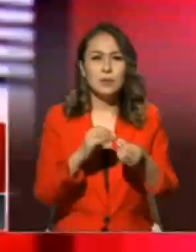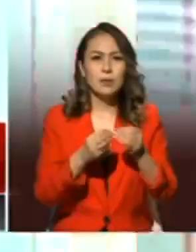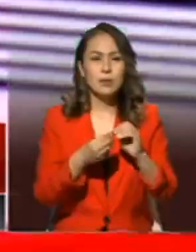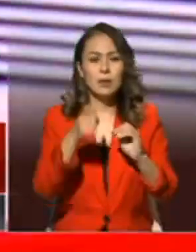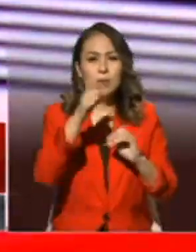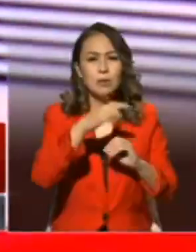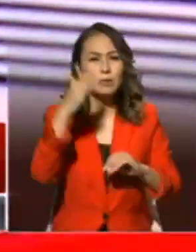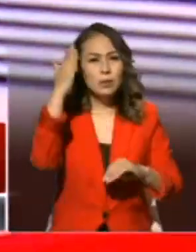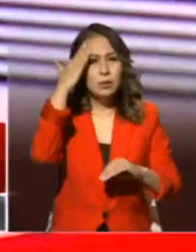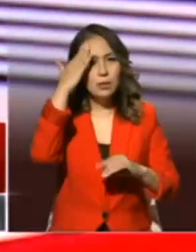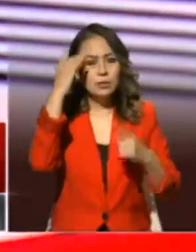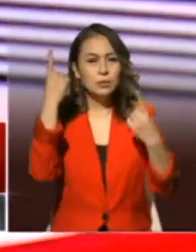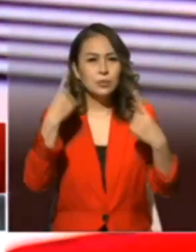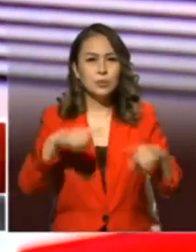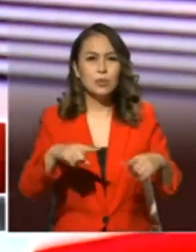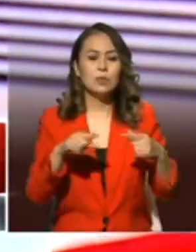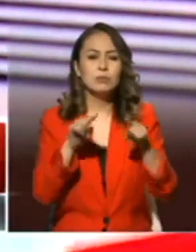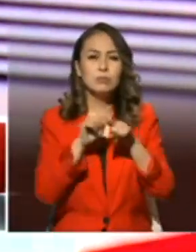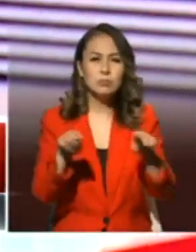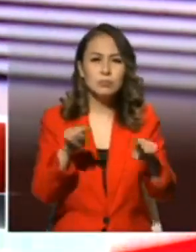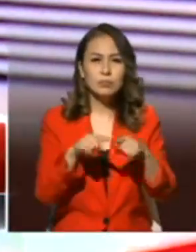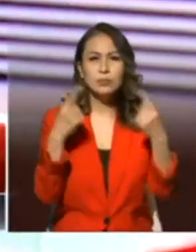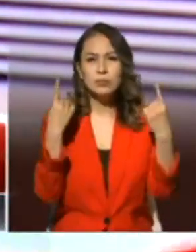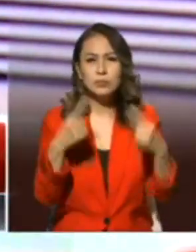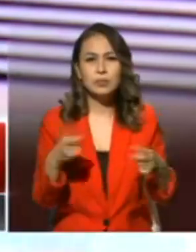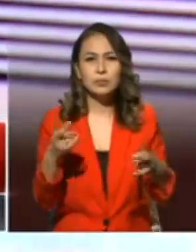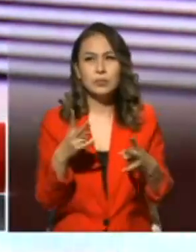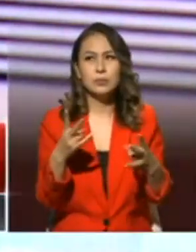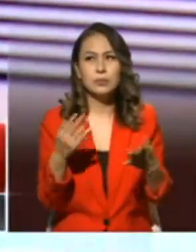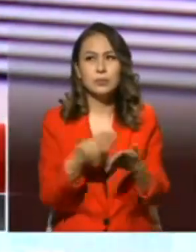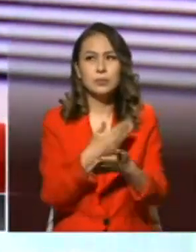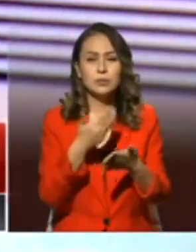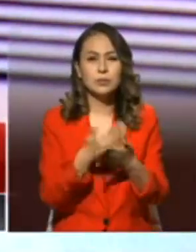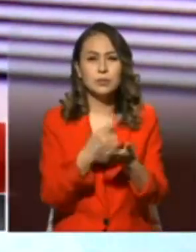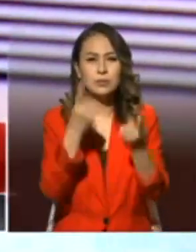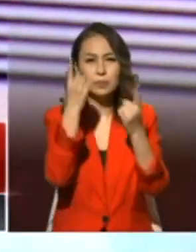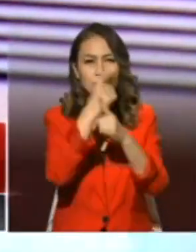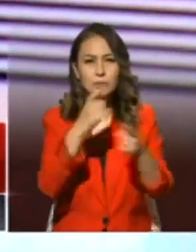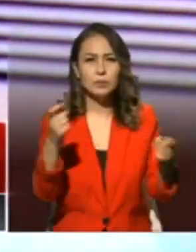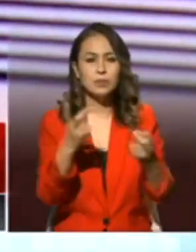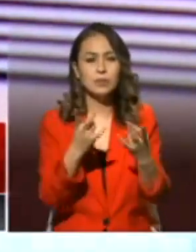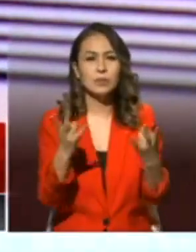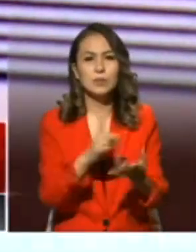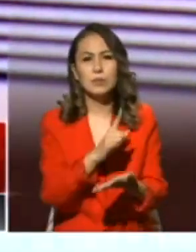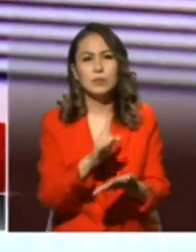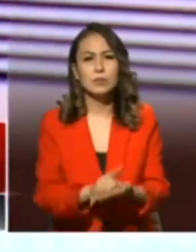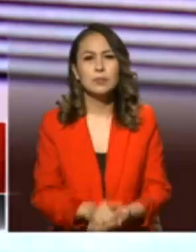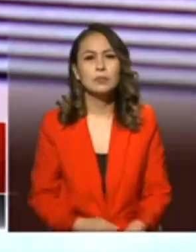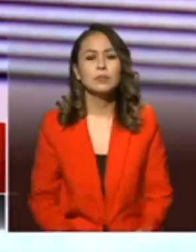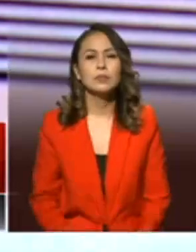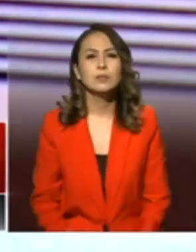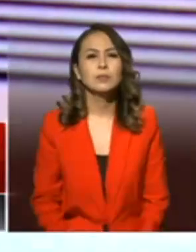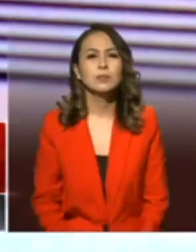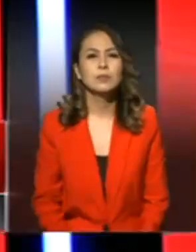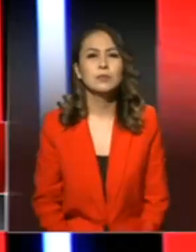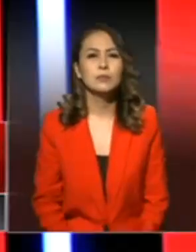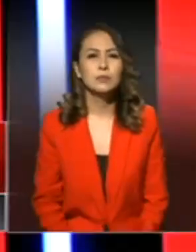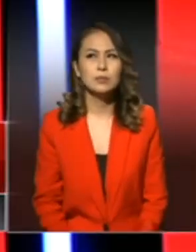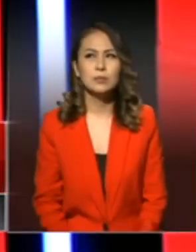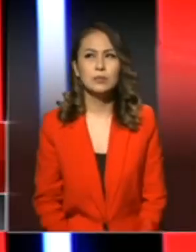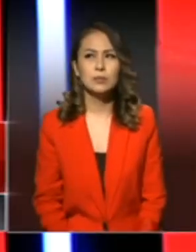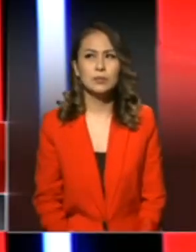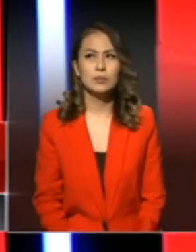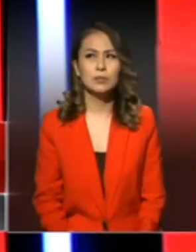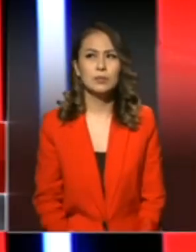жөндеу, халықпен жұмыс істеу. Осы бұқара ақпарат құралдары арқылы біз халықтың санасын жөндейміз. Қымбатты спикерлер, кешірім сұраймын,